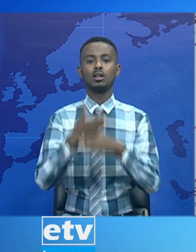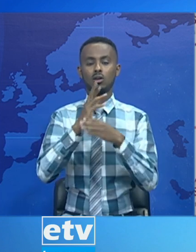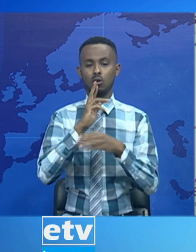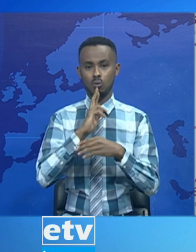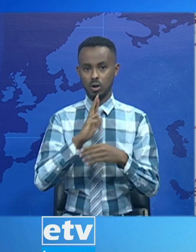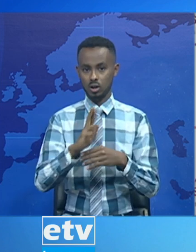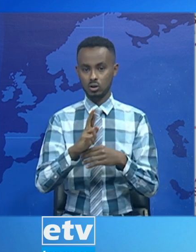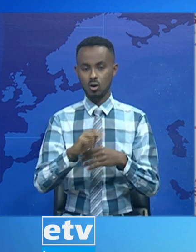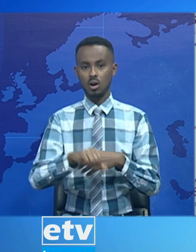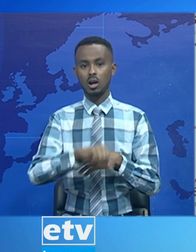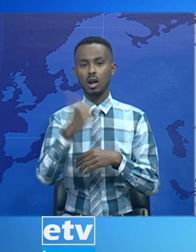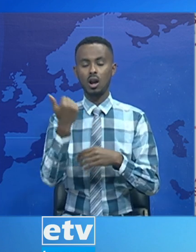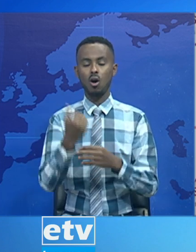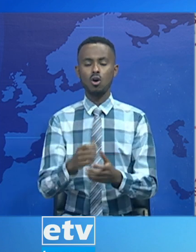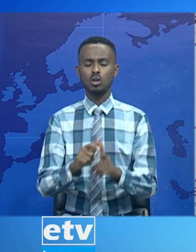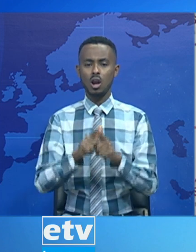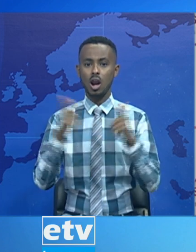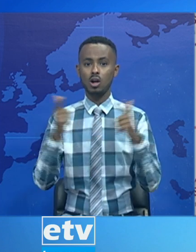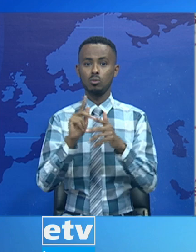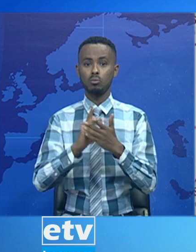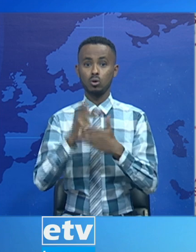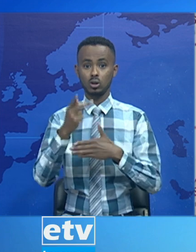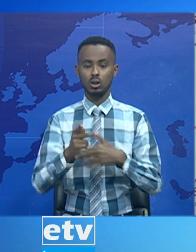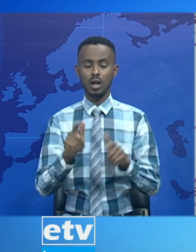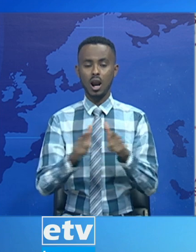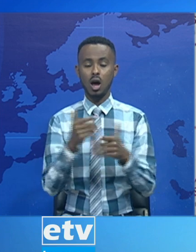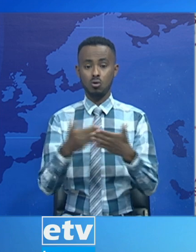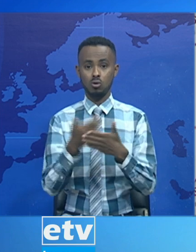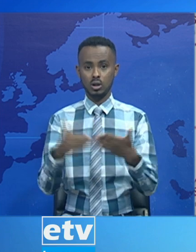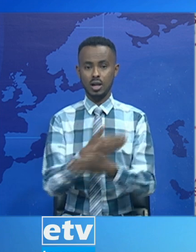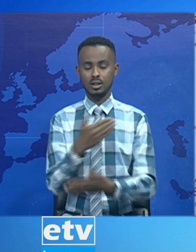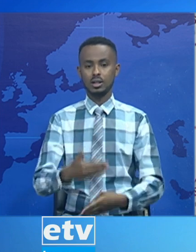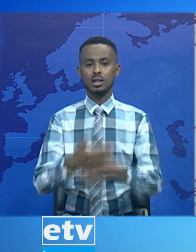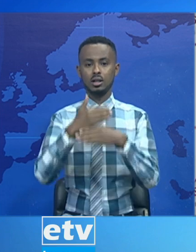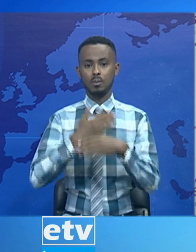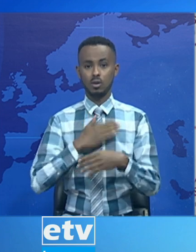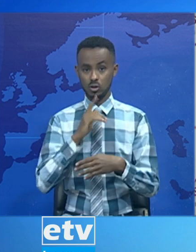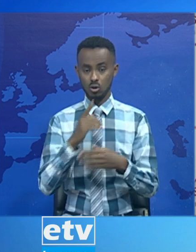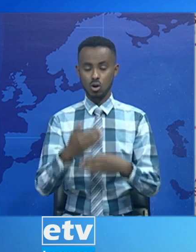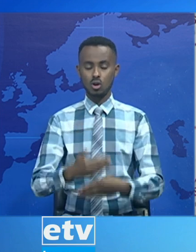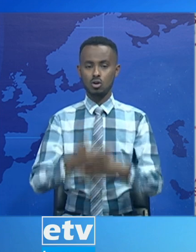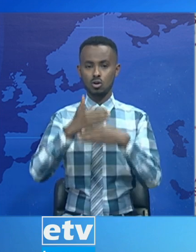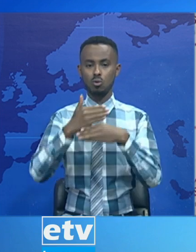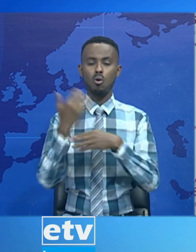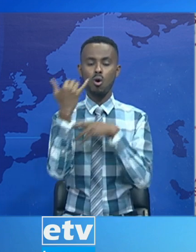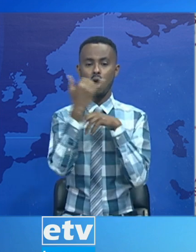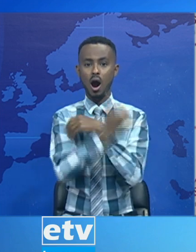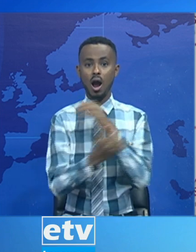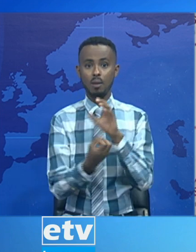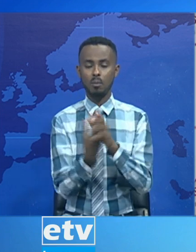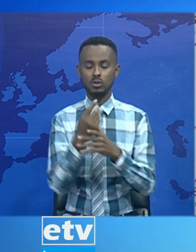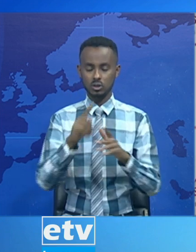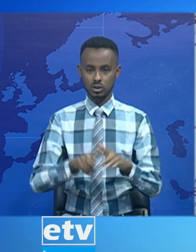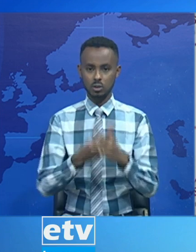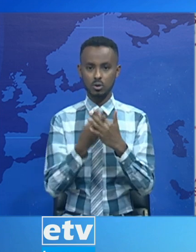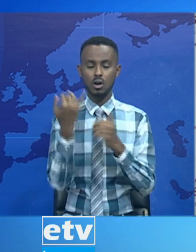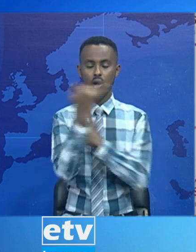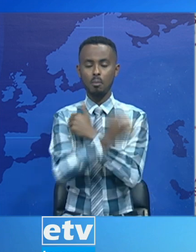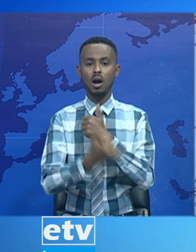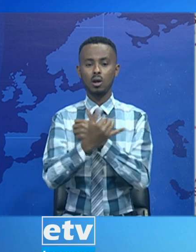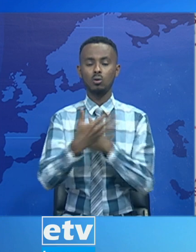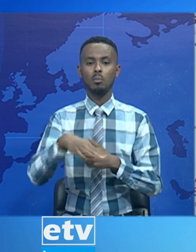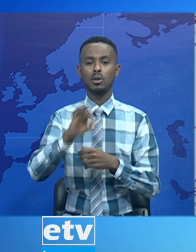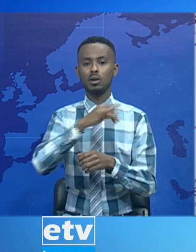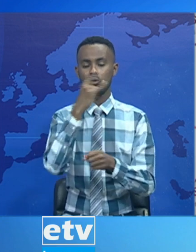ናቸው። ሌላው ግዙፍ ፕሮጀክታችን ታላቁ የህዳሴ ግድብ ነው። ግድቡ ኃይል ማመንጨት ሲጀምር በሀገሪቱ